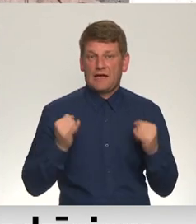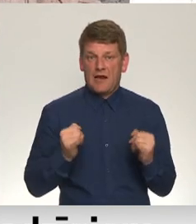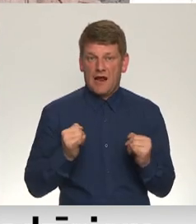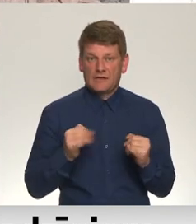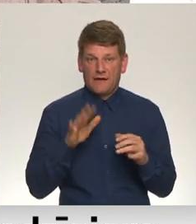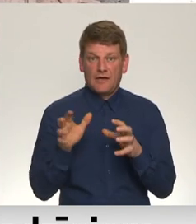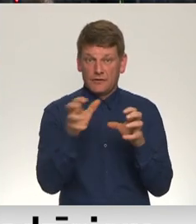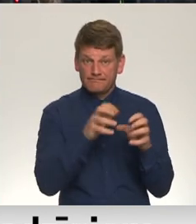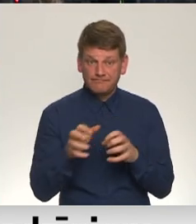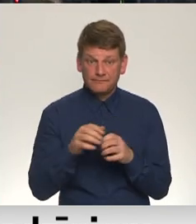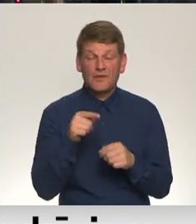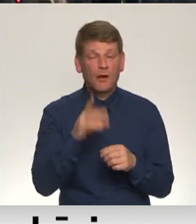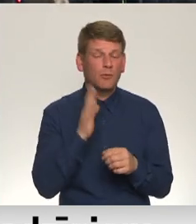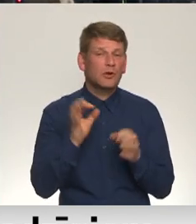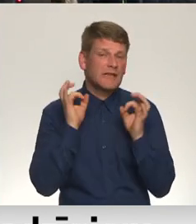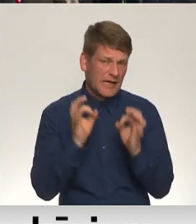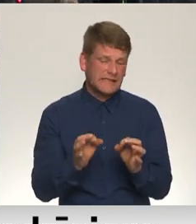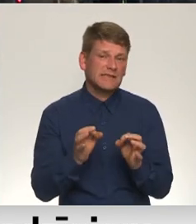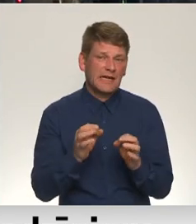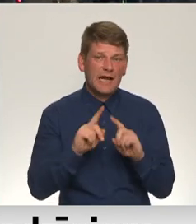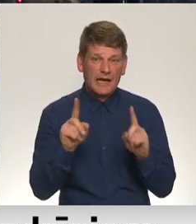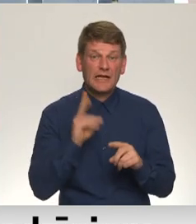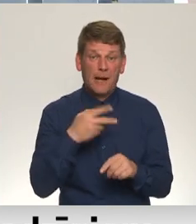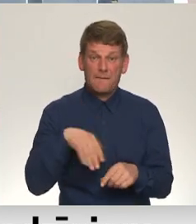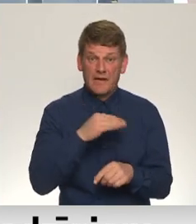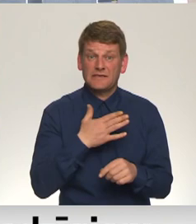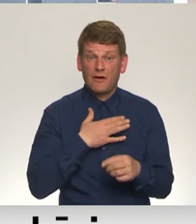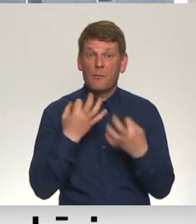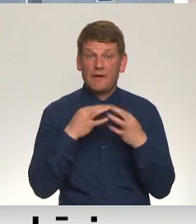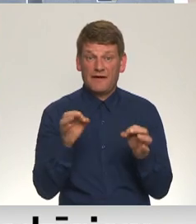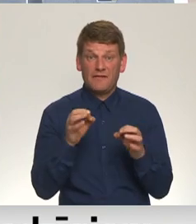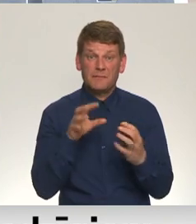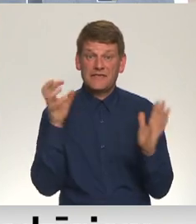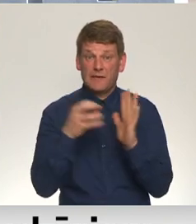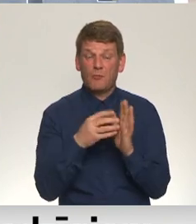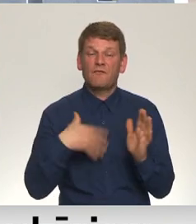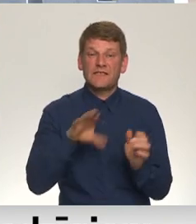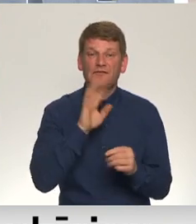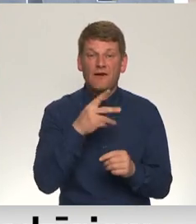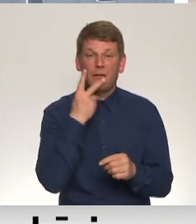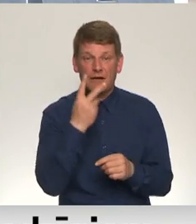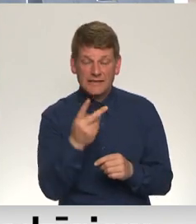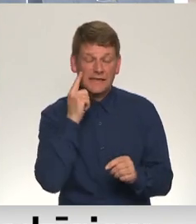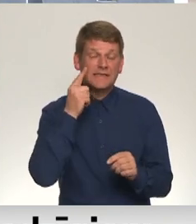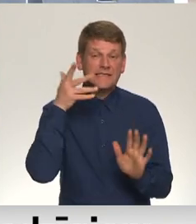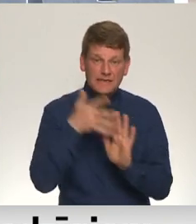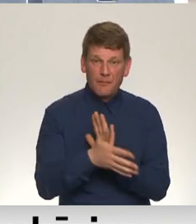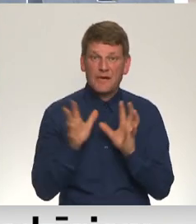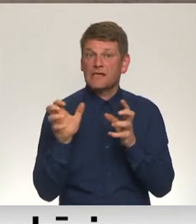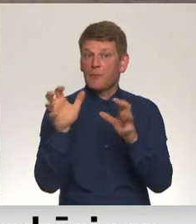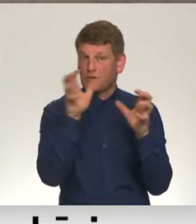Un tā būtu tikai tāda taisnīga lieta, ka mēs savu brīvības simbolu visi varam redzēt, saprast,